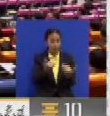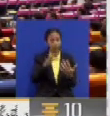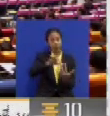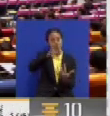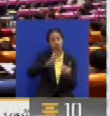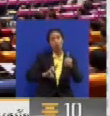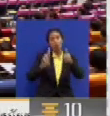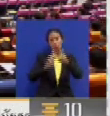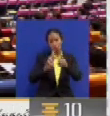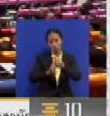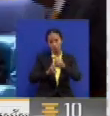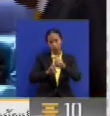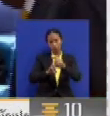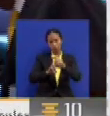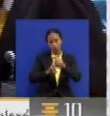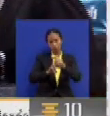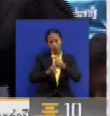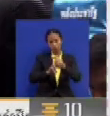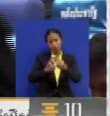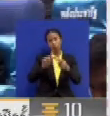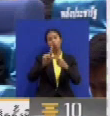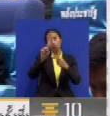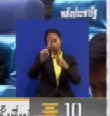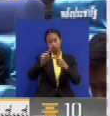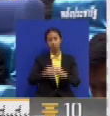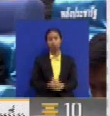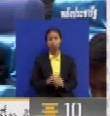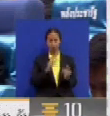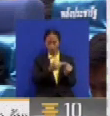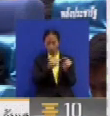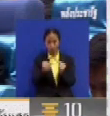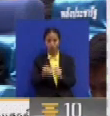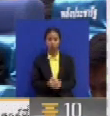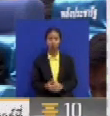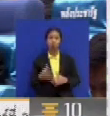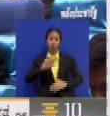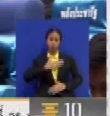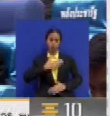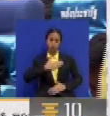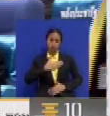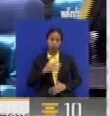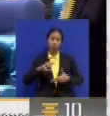เพราะทุกวันนี้เราก็ไปเชื่อคนนี้ก็ทำงานเพื่อชาติบ้านเมืองจริงๆไม่งั้นไปต่อรองนี่ทำไม ค่ะ